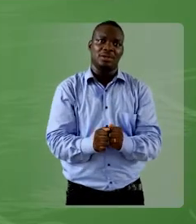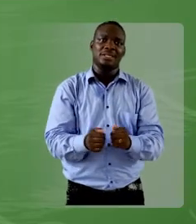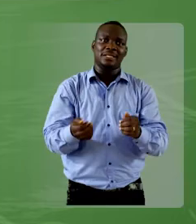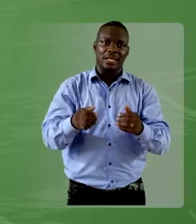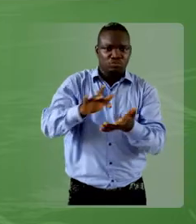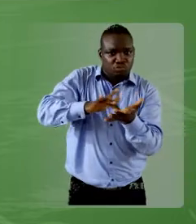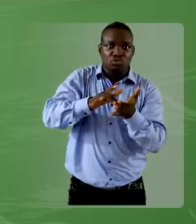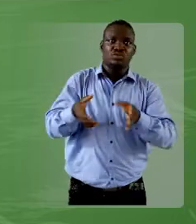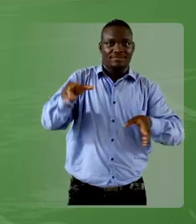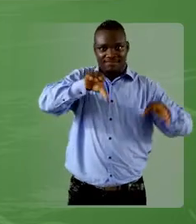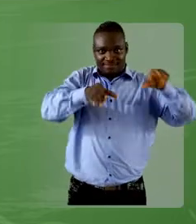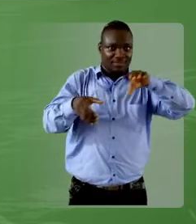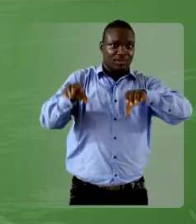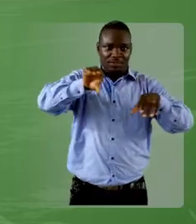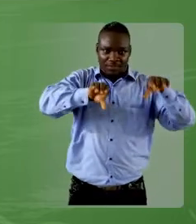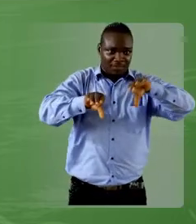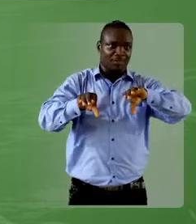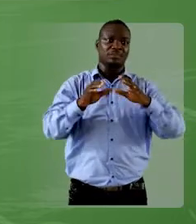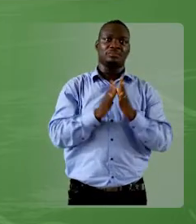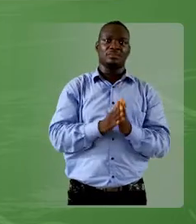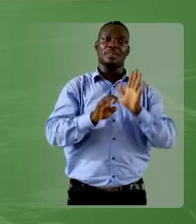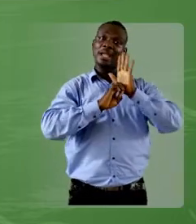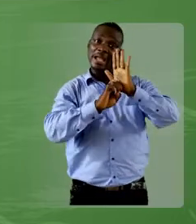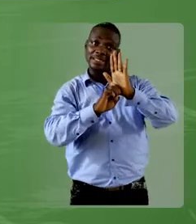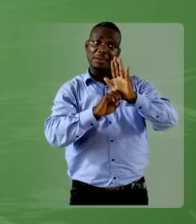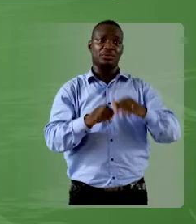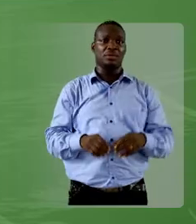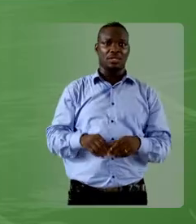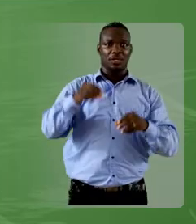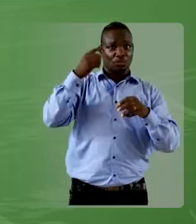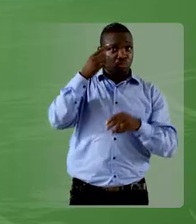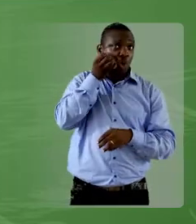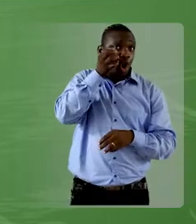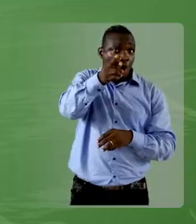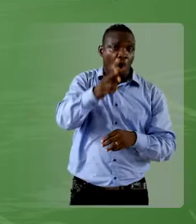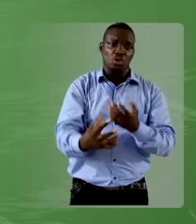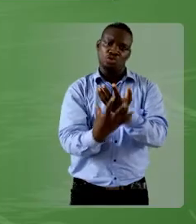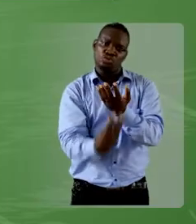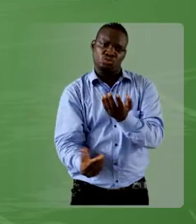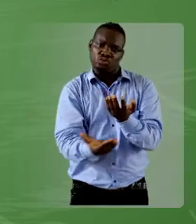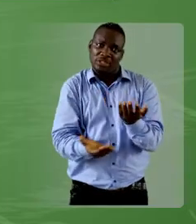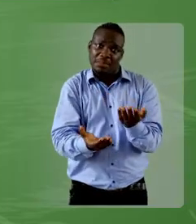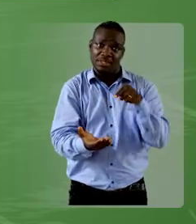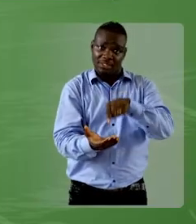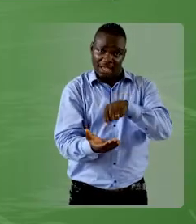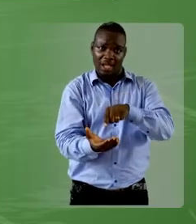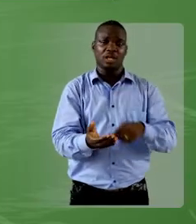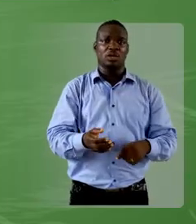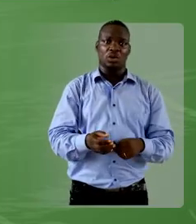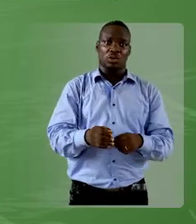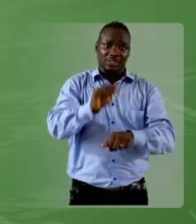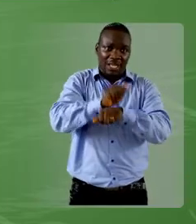réactifs appropriés. Par exemple, dans le cas de l'or, le sous-tamis est traité